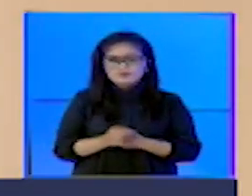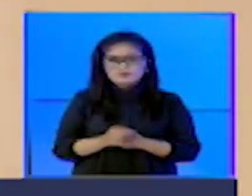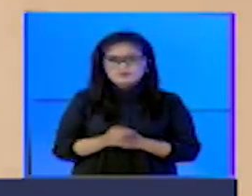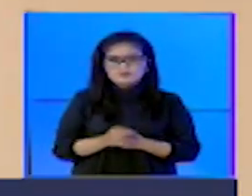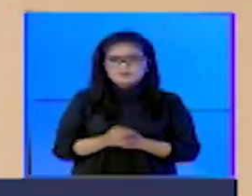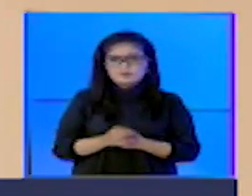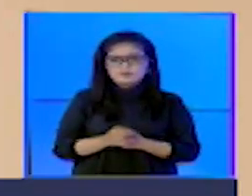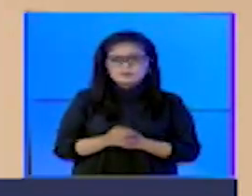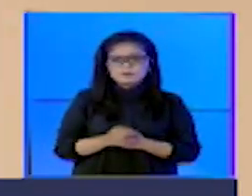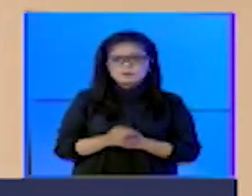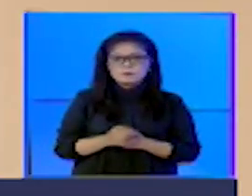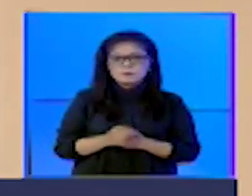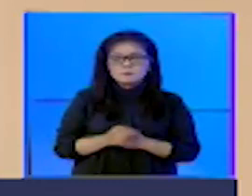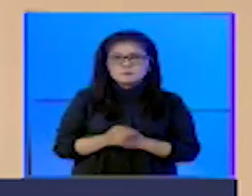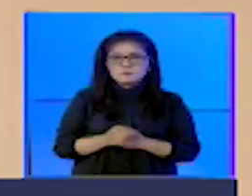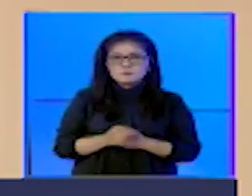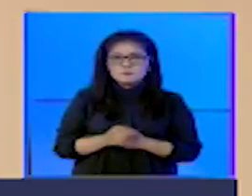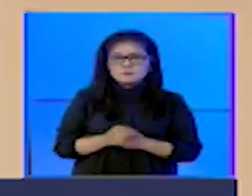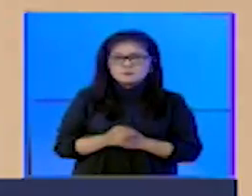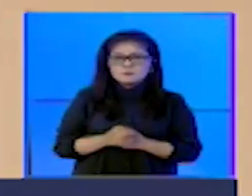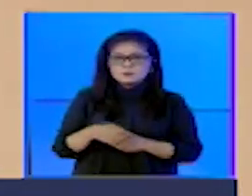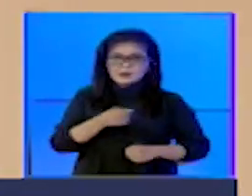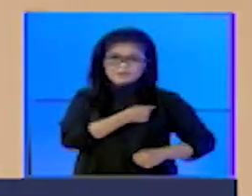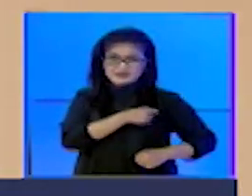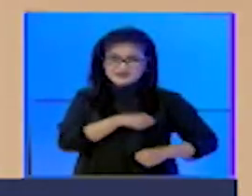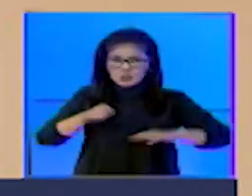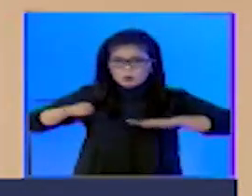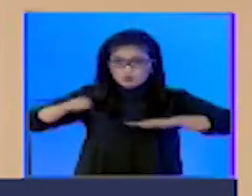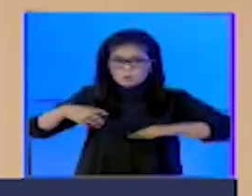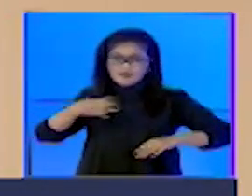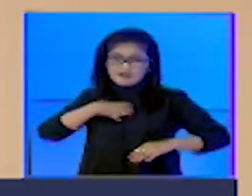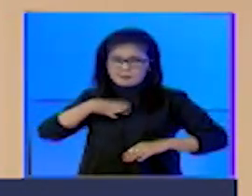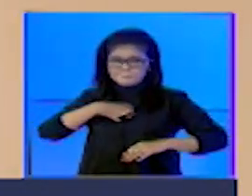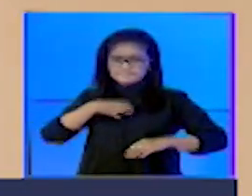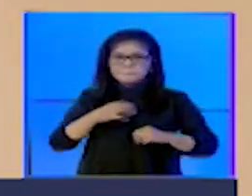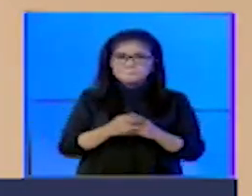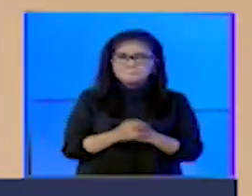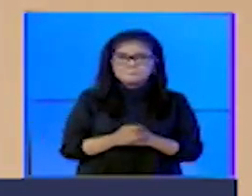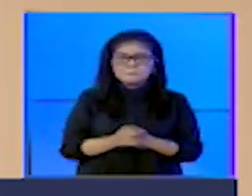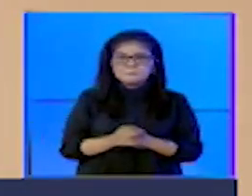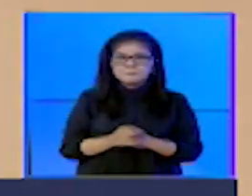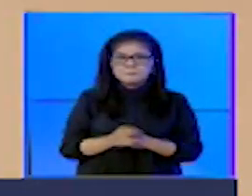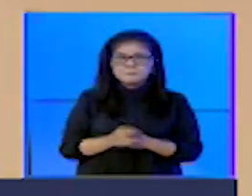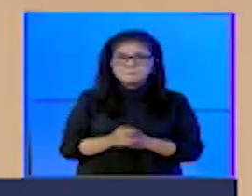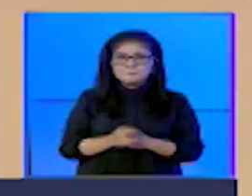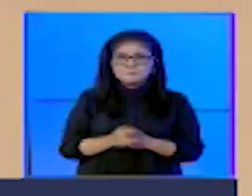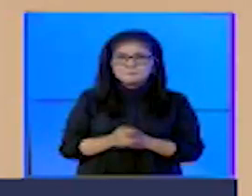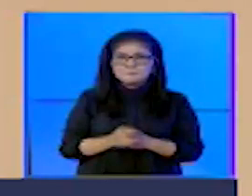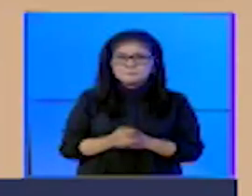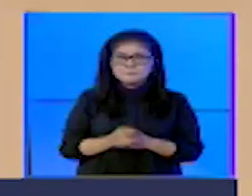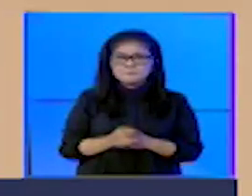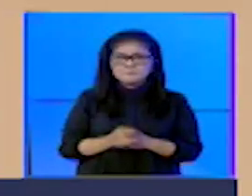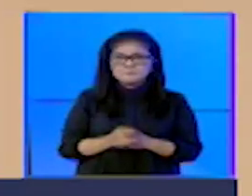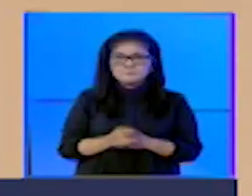ke Kemenkumham soal imigrasinya, kepolisian dan kejaksaan agung kan soal penegakan hukumnya.